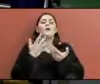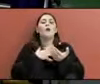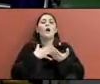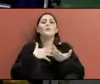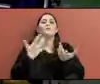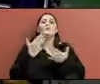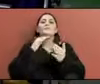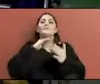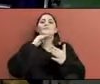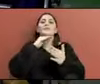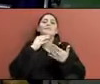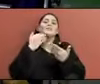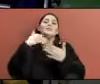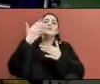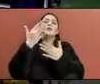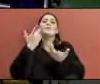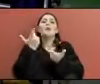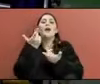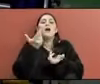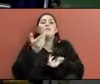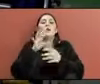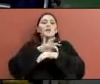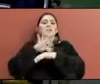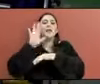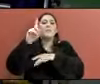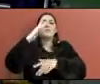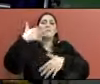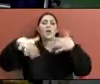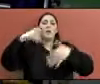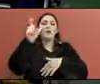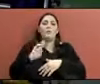gitmek için bugün hastaneye gitmek istiyorsa bir engellimiz